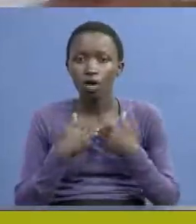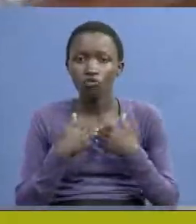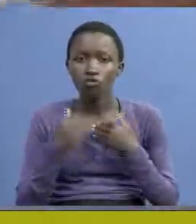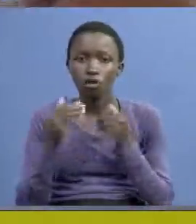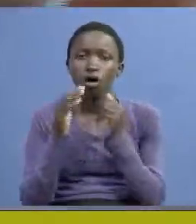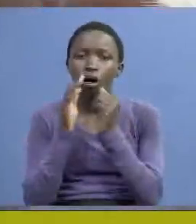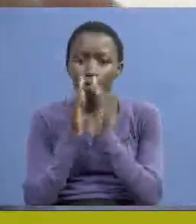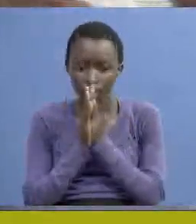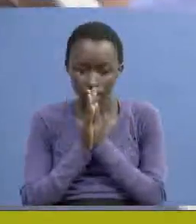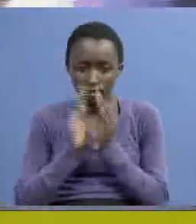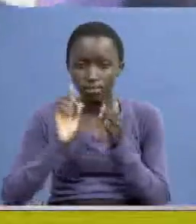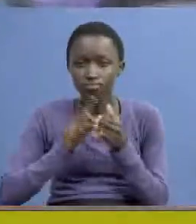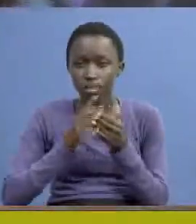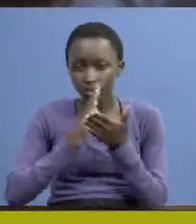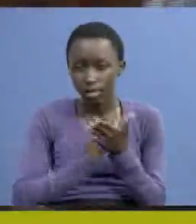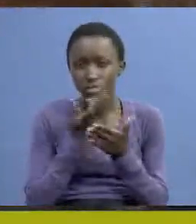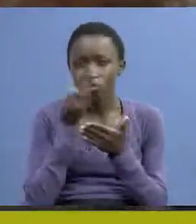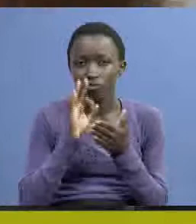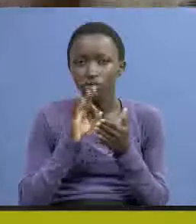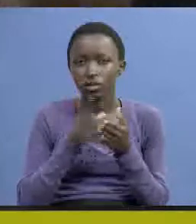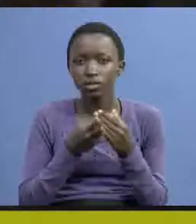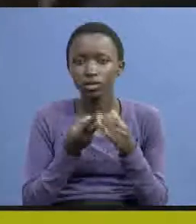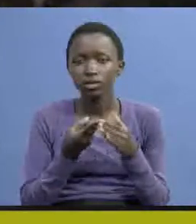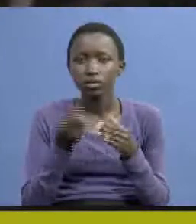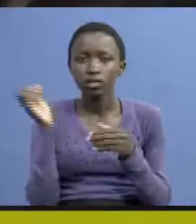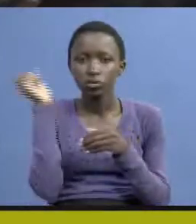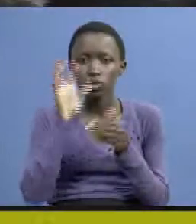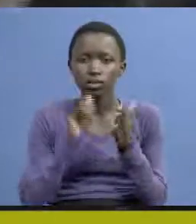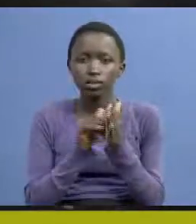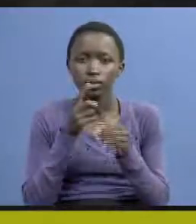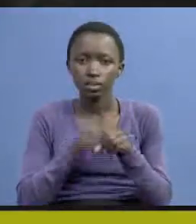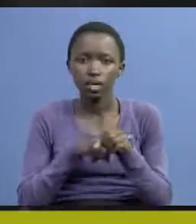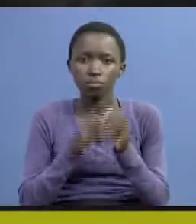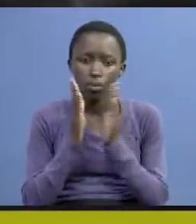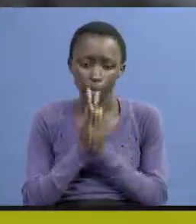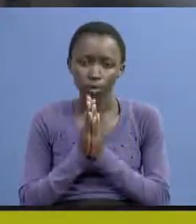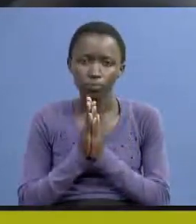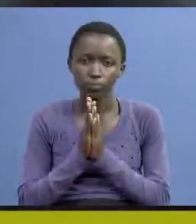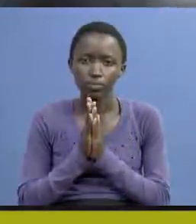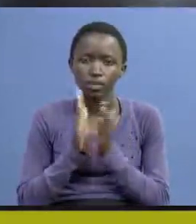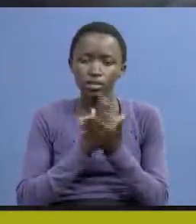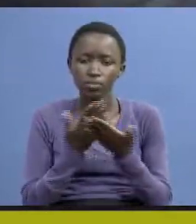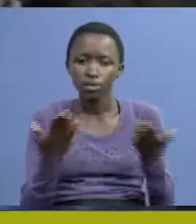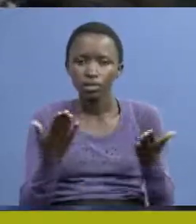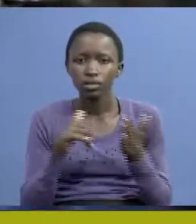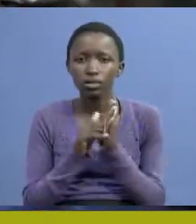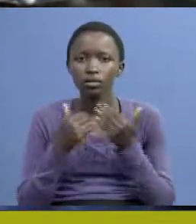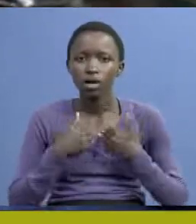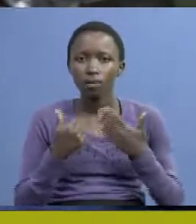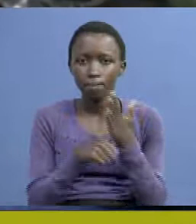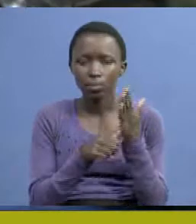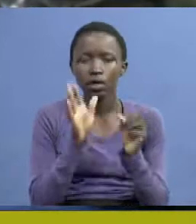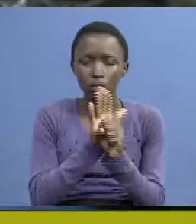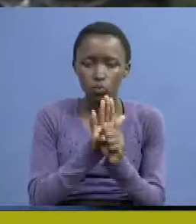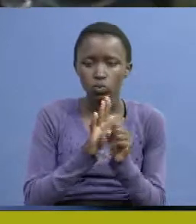asubuhi. Inasemekana kuwa baadhi ya wanafunzi waliwarushia mawe walipokuwa katika maombi, kisa ambacho kilizua makabiliano